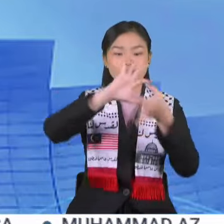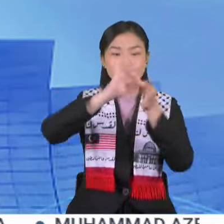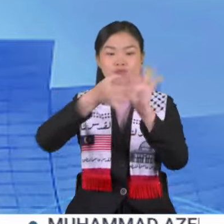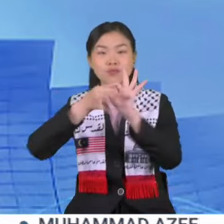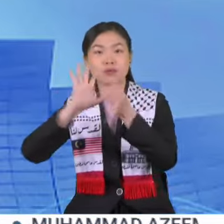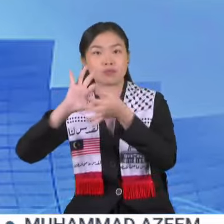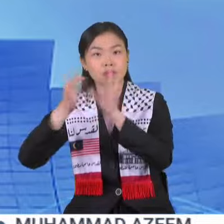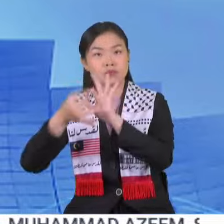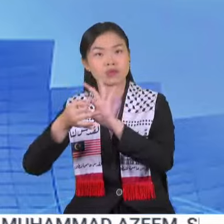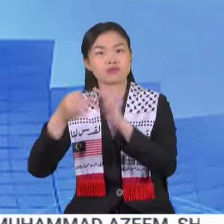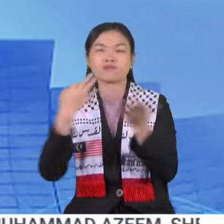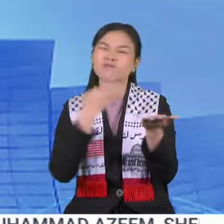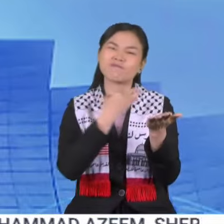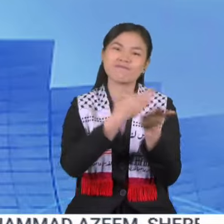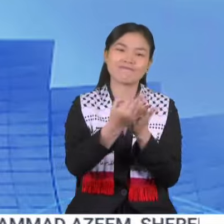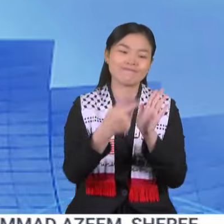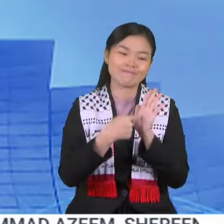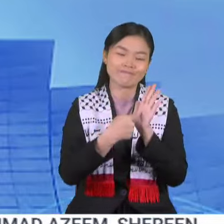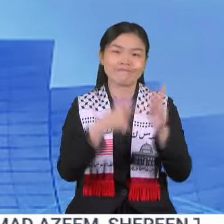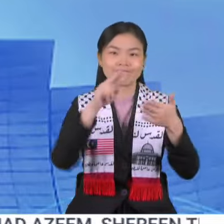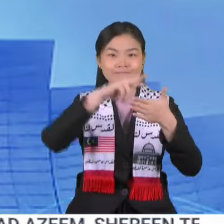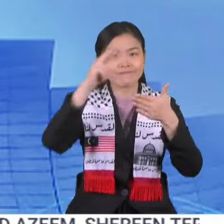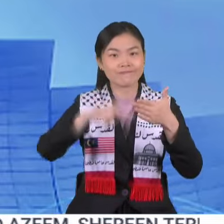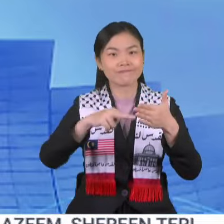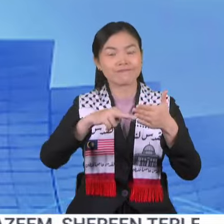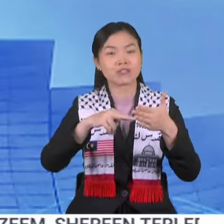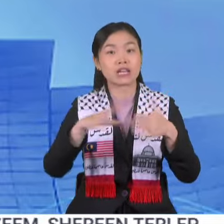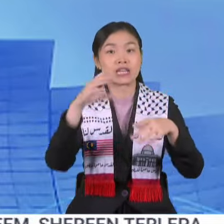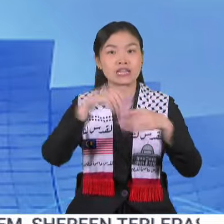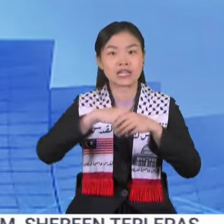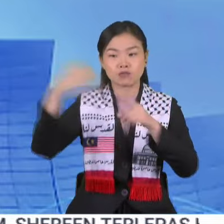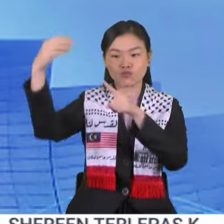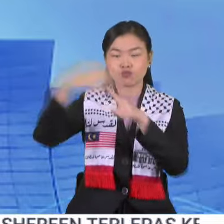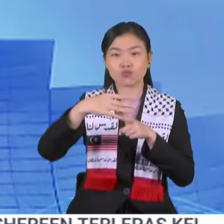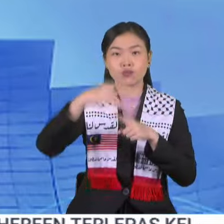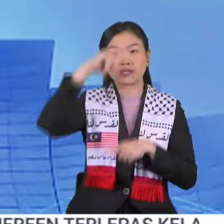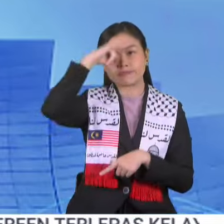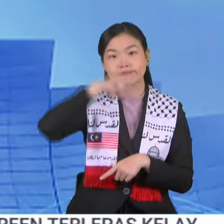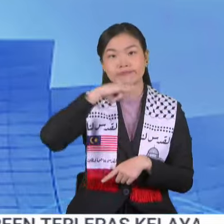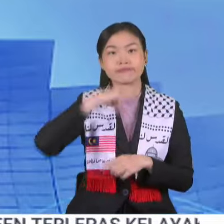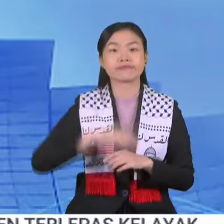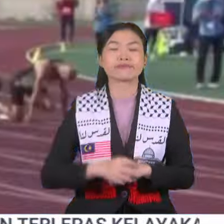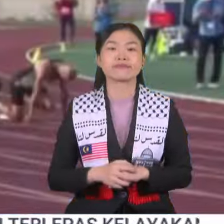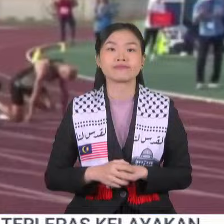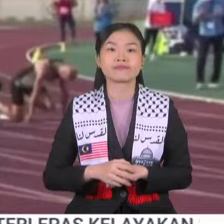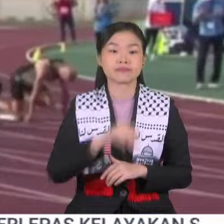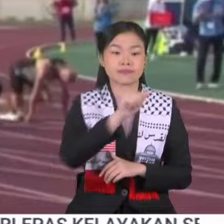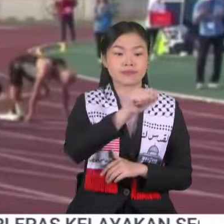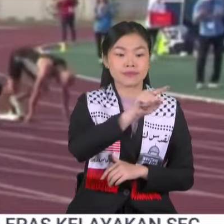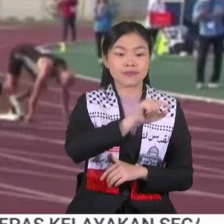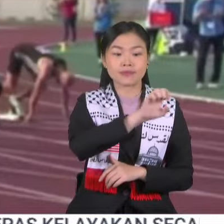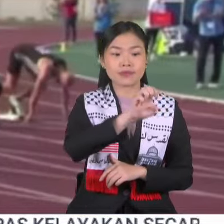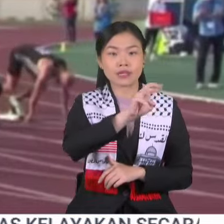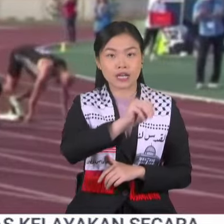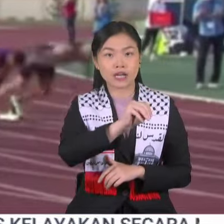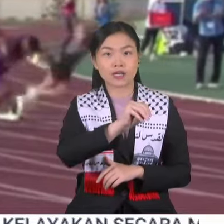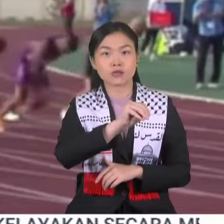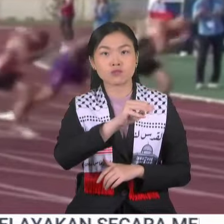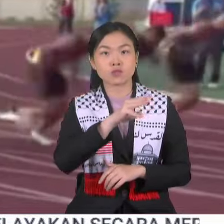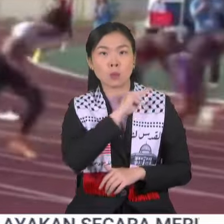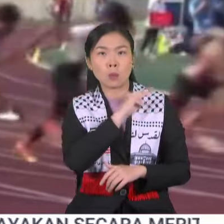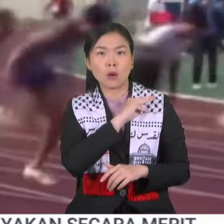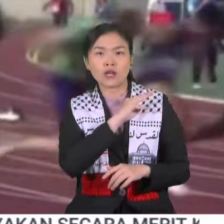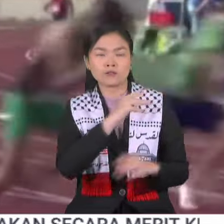merit selepas gagal menghasilkan keputusan diinginkan pada kejohanan terbuka Kazakhstan. Muhammad Azim yang turun dengan misi